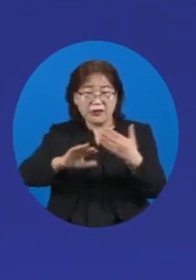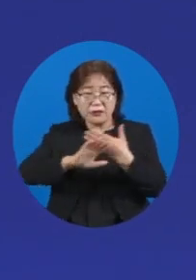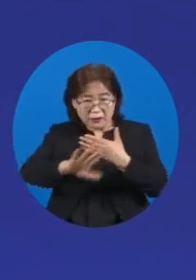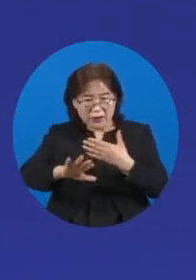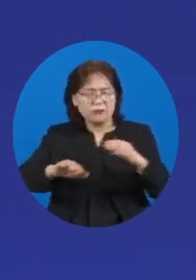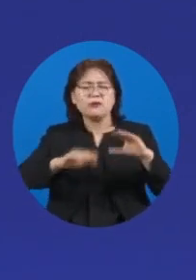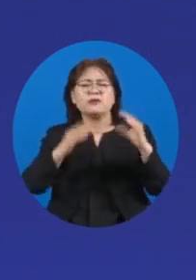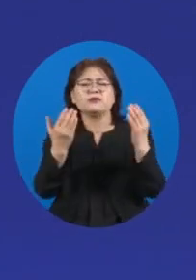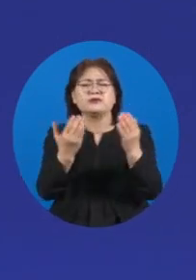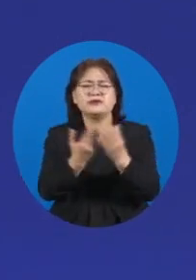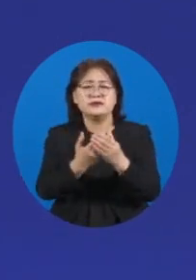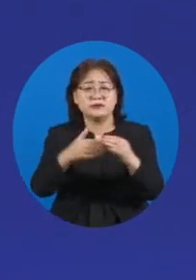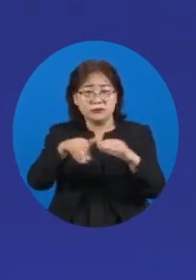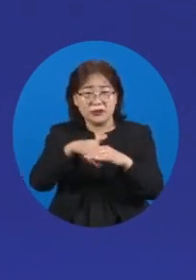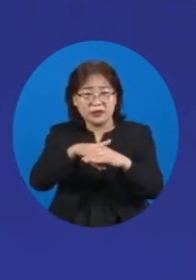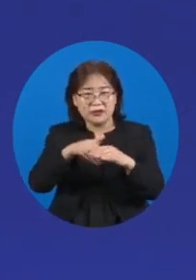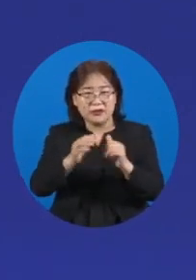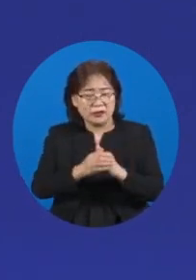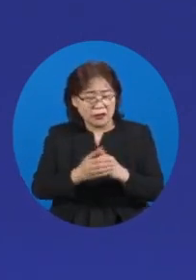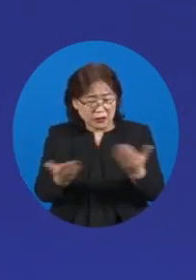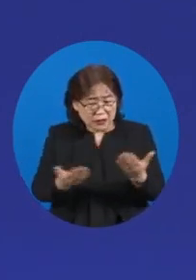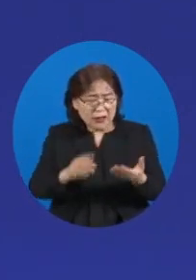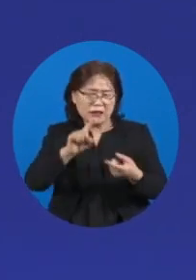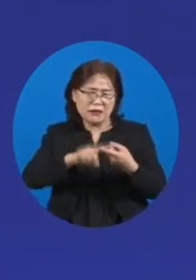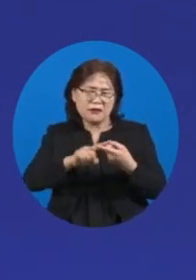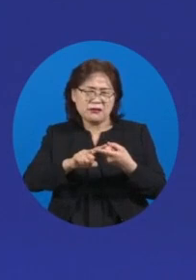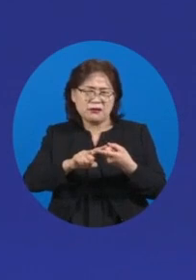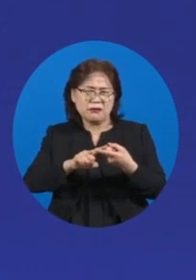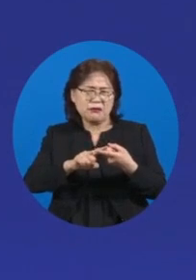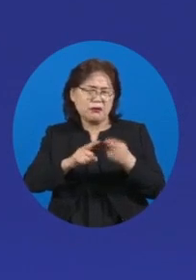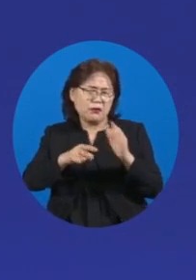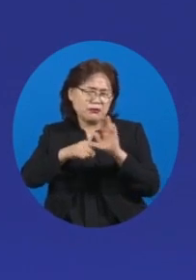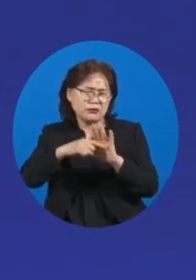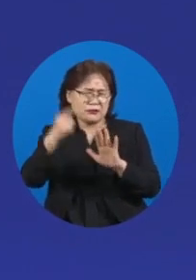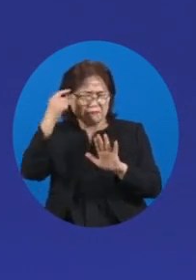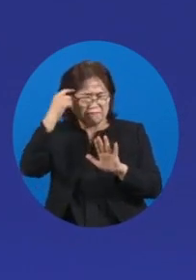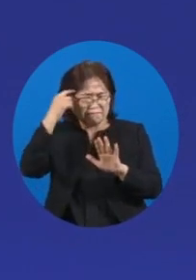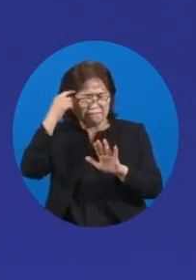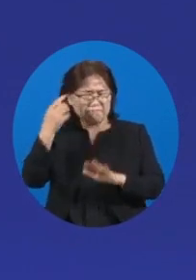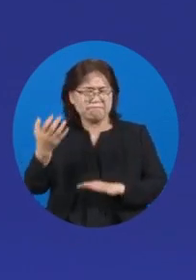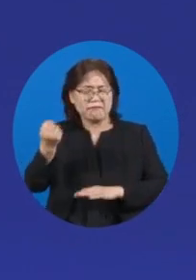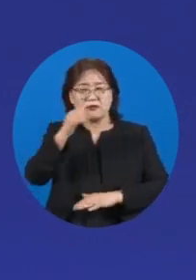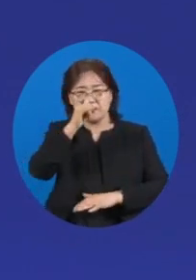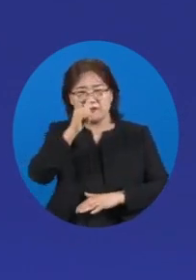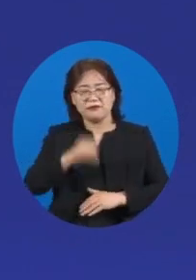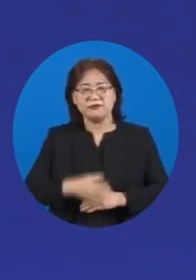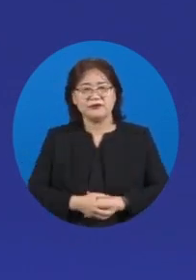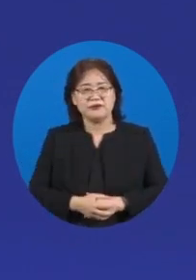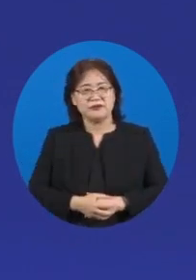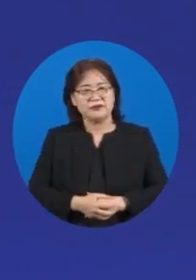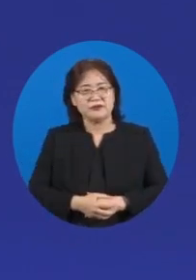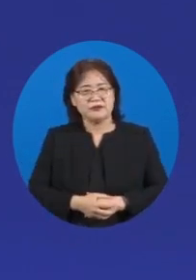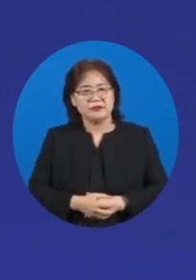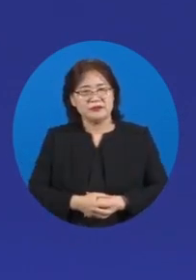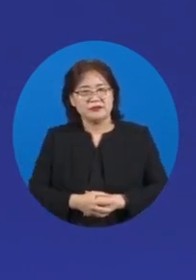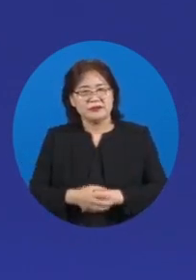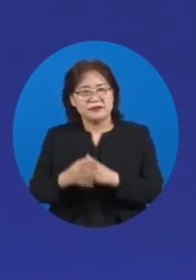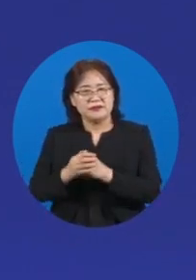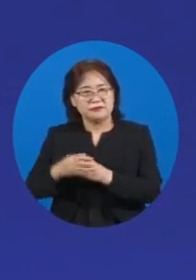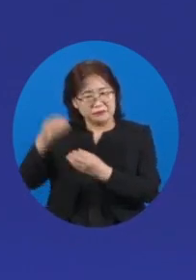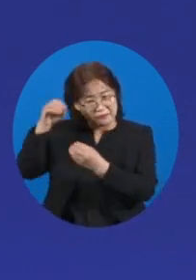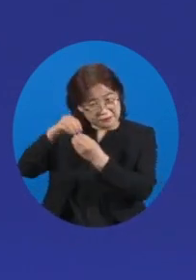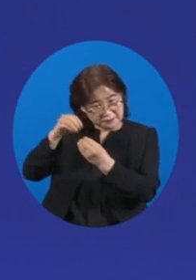는요 노동에 대해서 매우 부정적인 생각들을 하고 있어요 유교 영향을 받은 우리